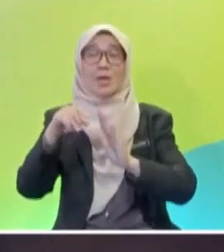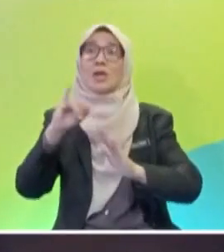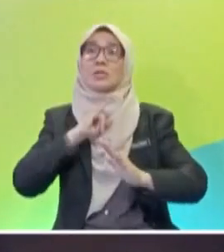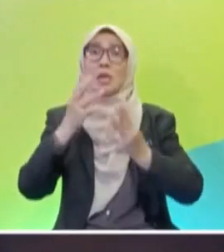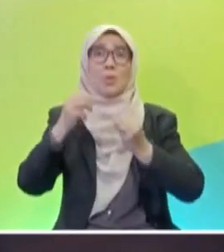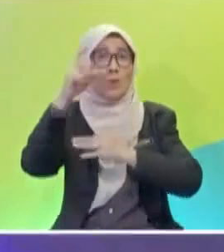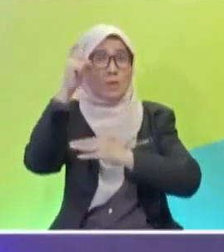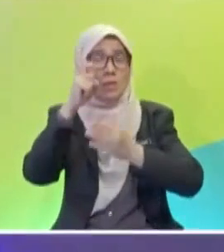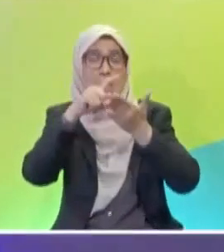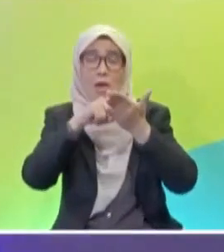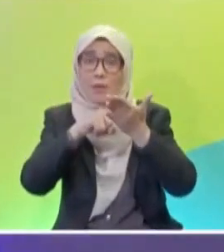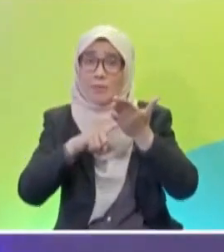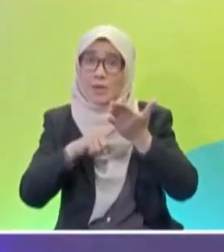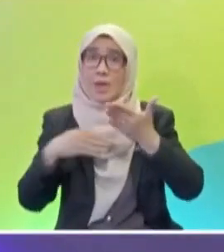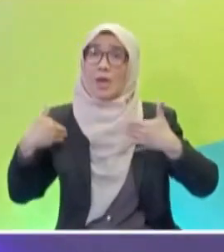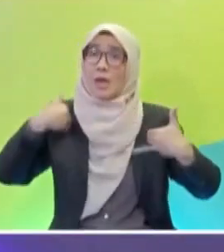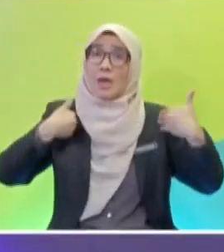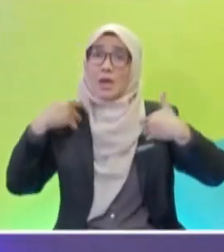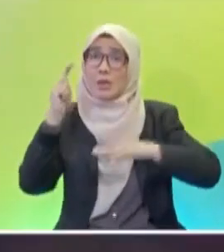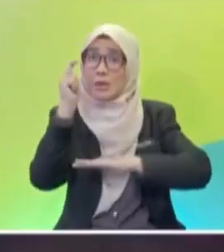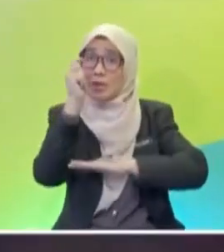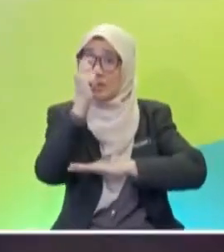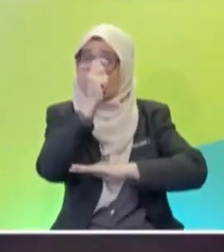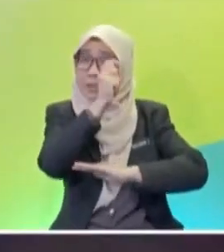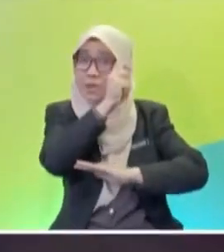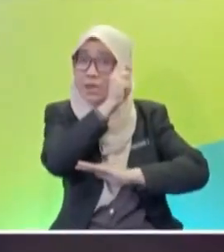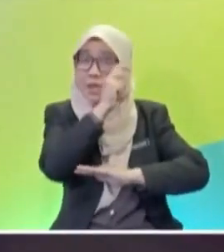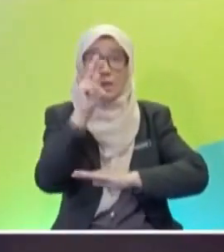apakah yang dimaksudkan dengan hewan ternakkan hewan